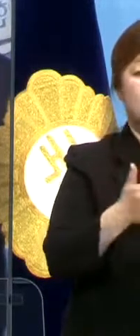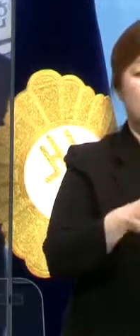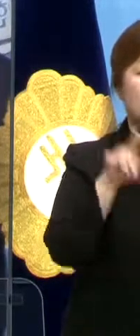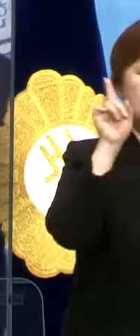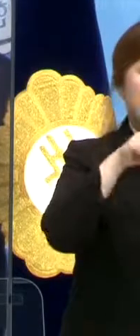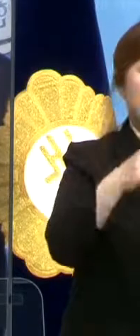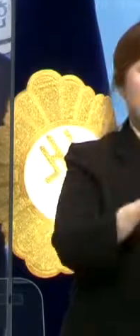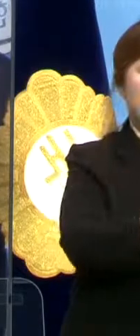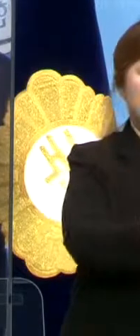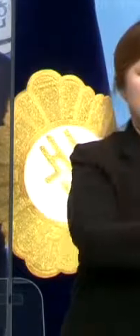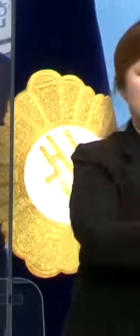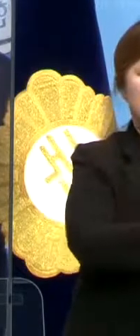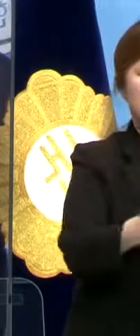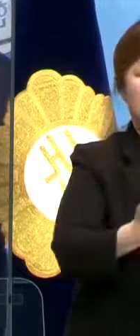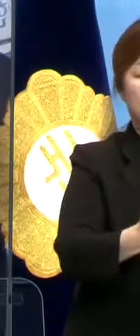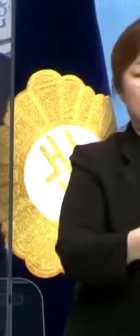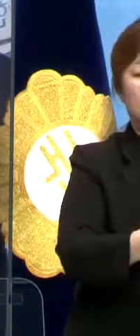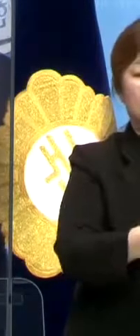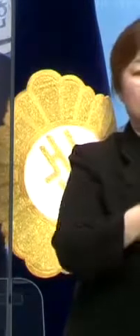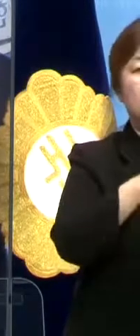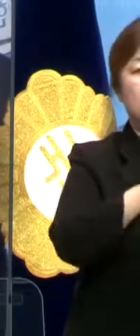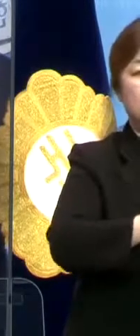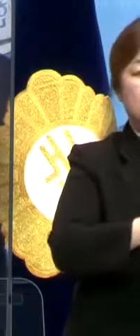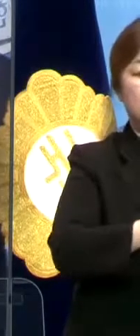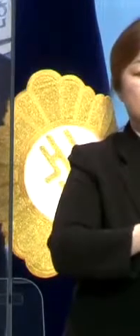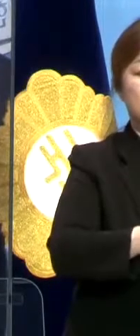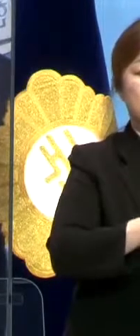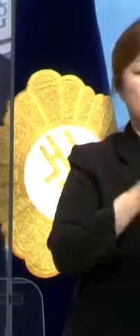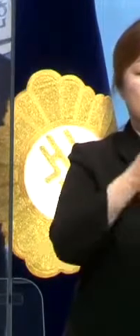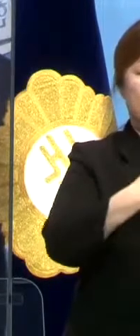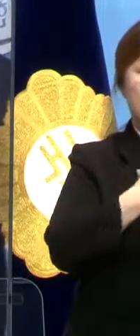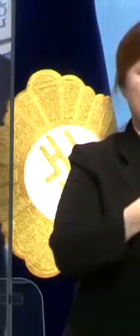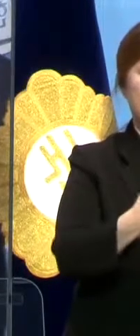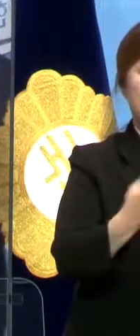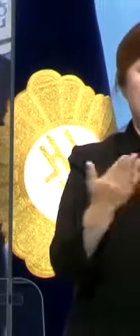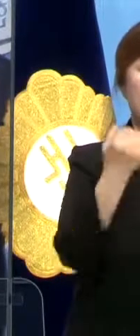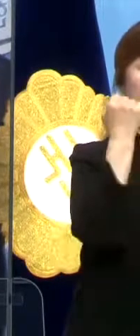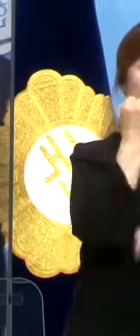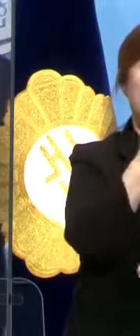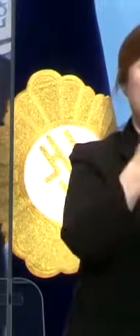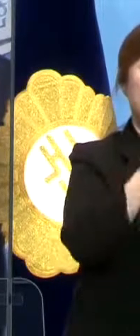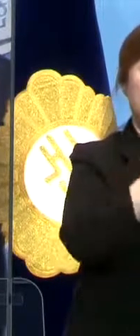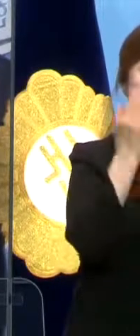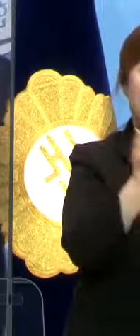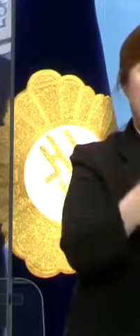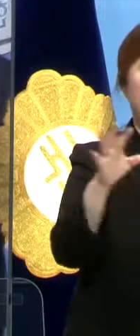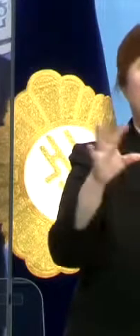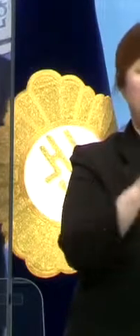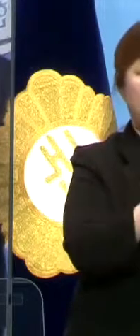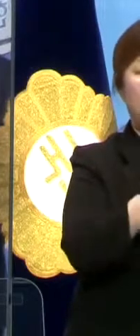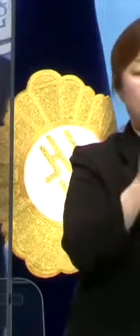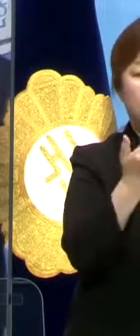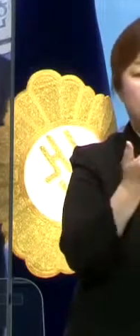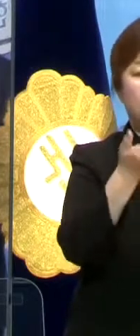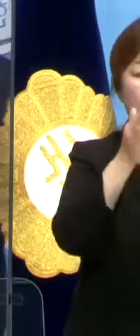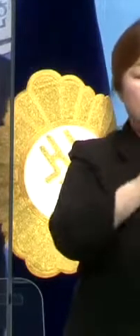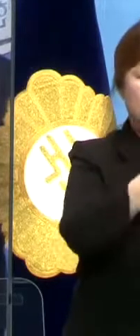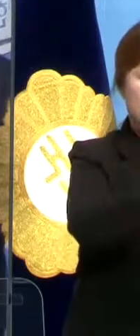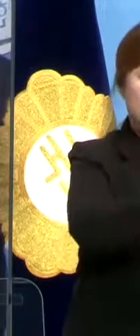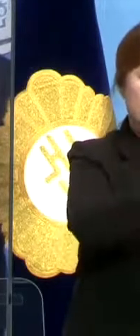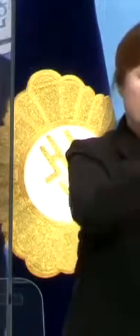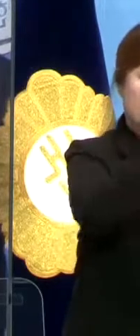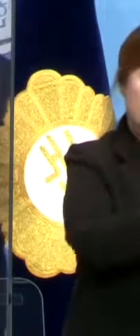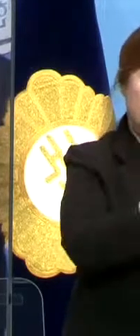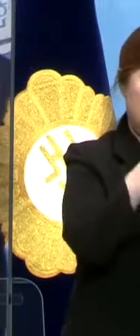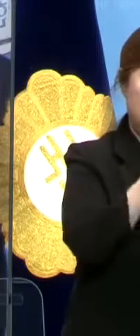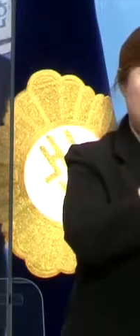산업안전보건법 근로기준법 다 적용되게 됩니다 굉장히 지금 지침이 하느뇨